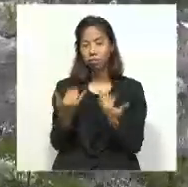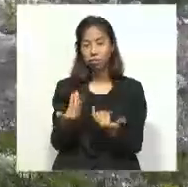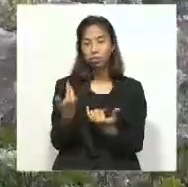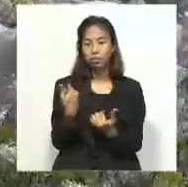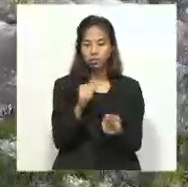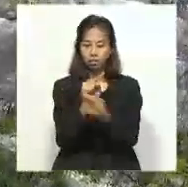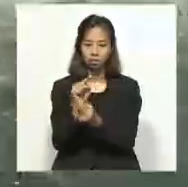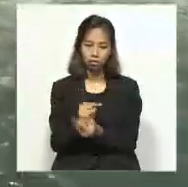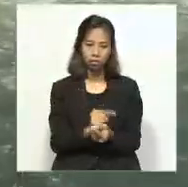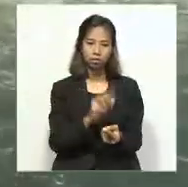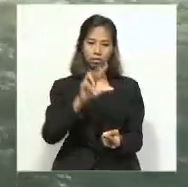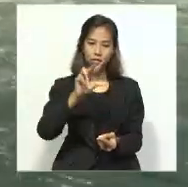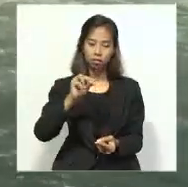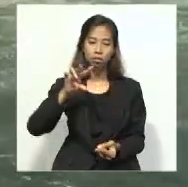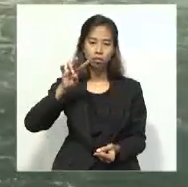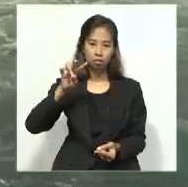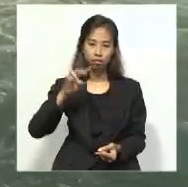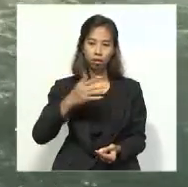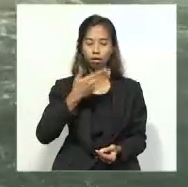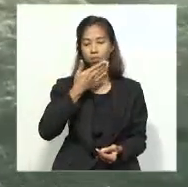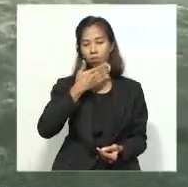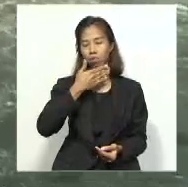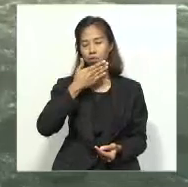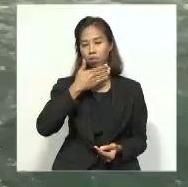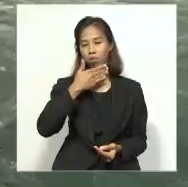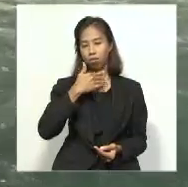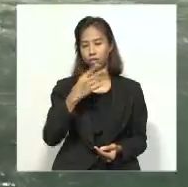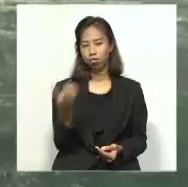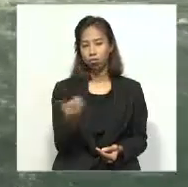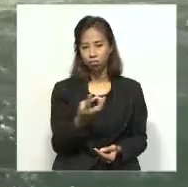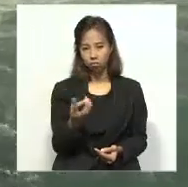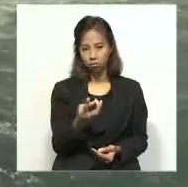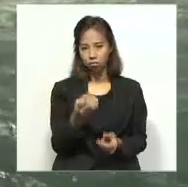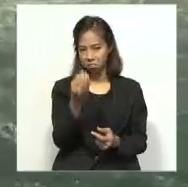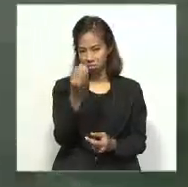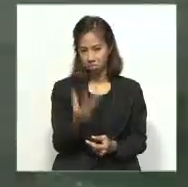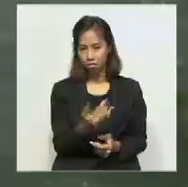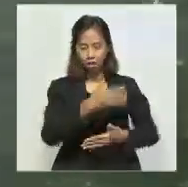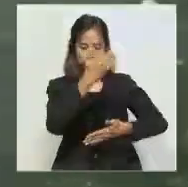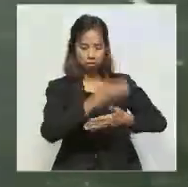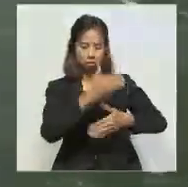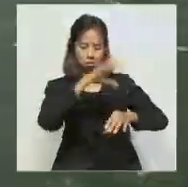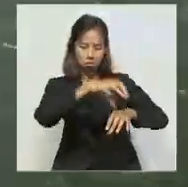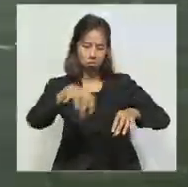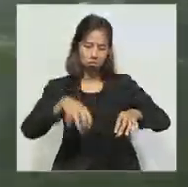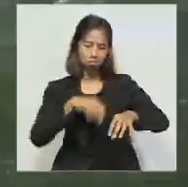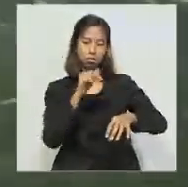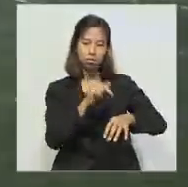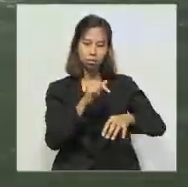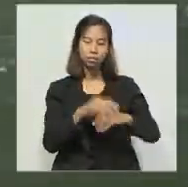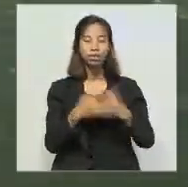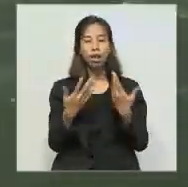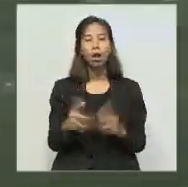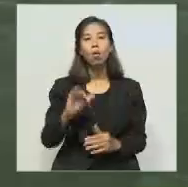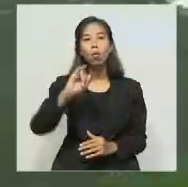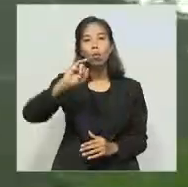ุบันมีอยู่ถึง 37 แหงด้วยกักถือว่าต่ำกวาที่ประเมือนการ ประมาณการไว้ก่อนหน้านี้นะครับโดยวั